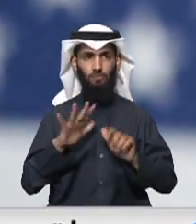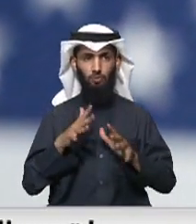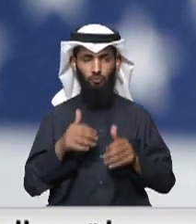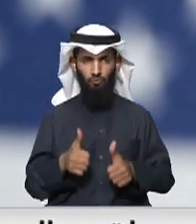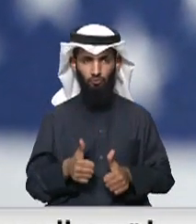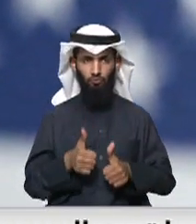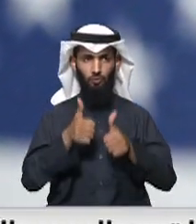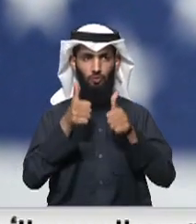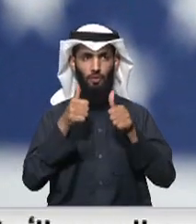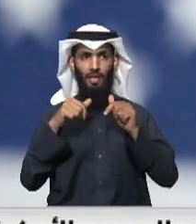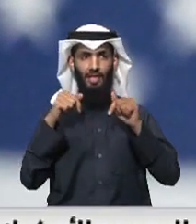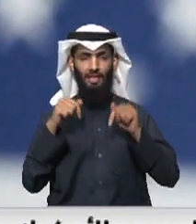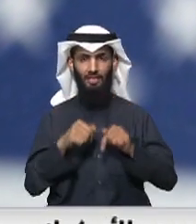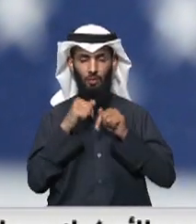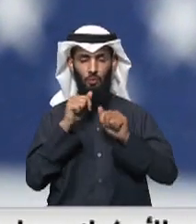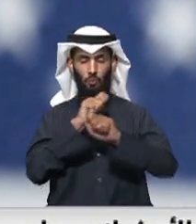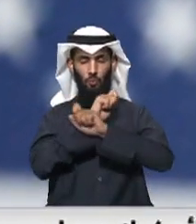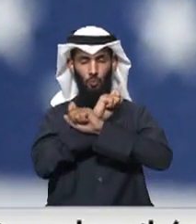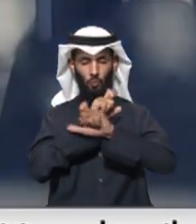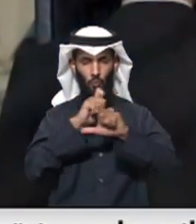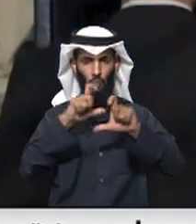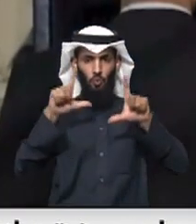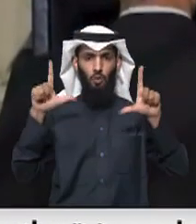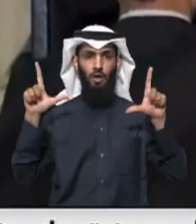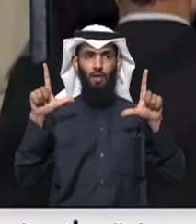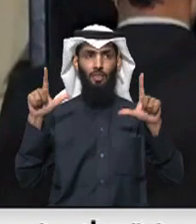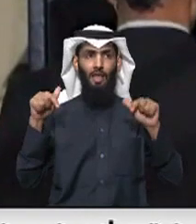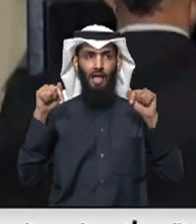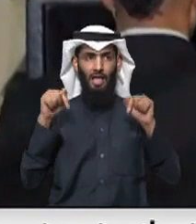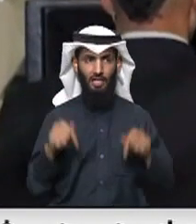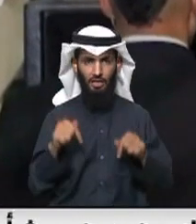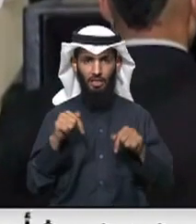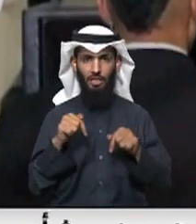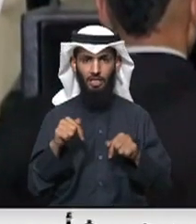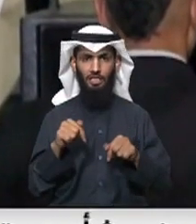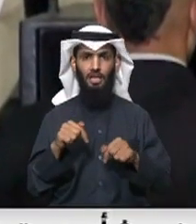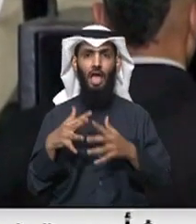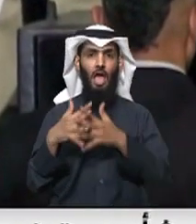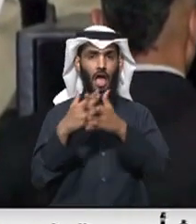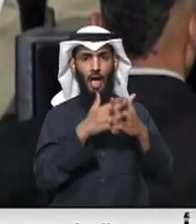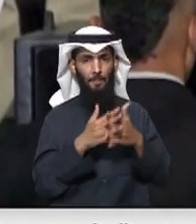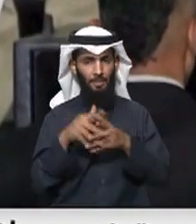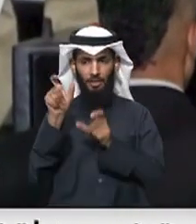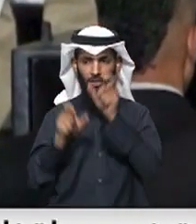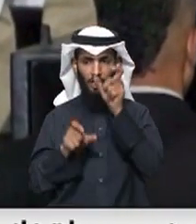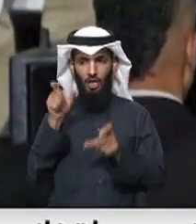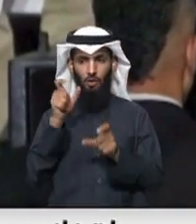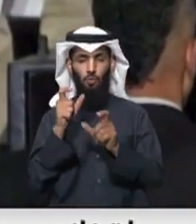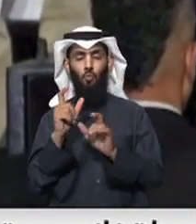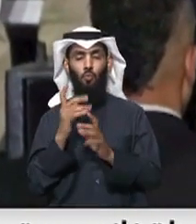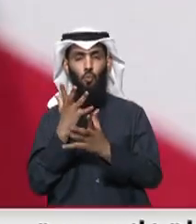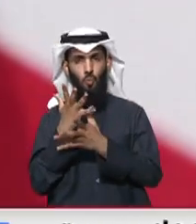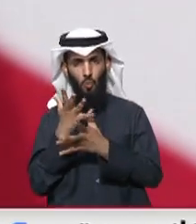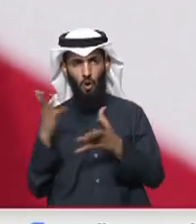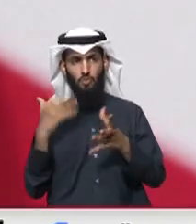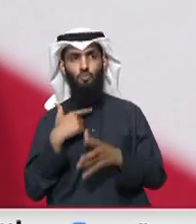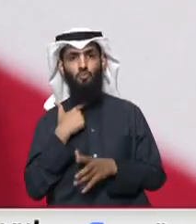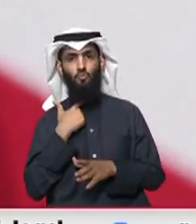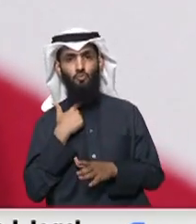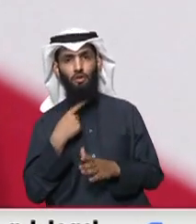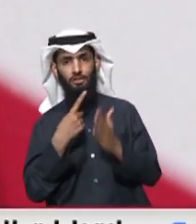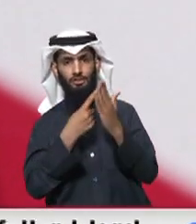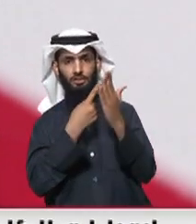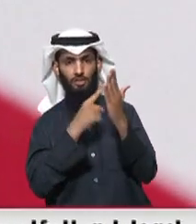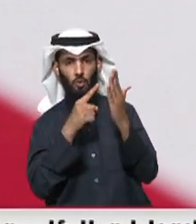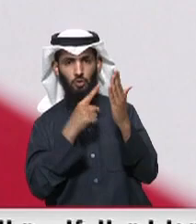مضيفا انه بات واضحا ان الغالبيه من اصوات الجمهوريين تريد ان تم منح ترامب فرصه اخرى حيث اظهرت